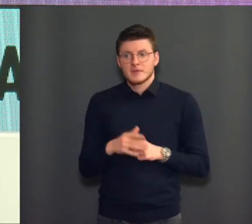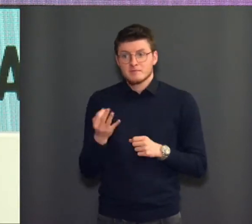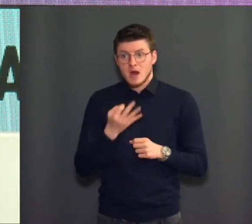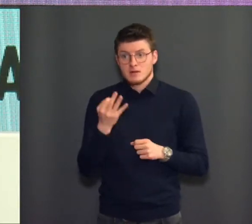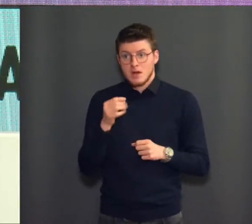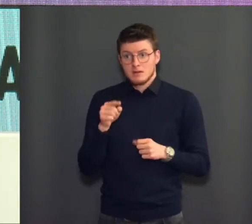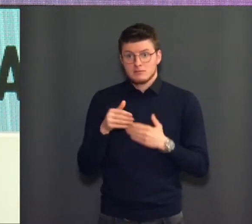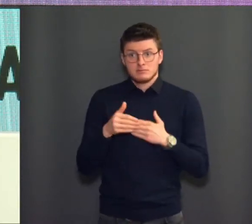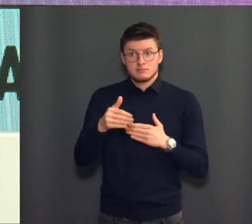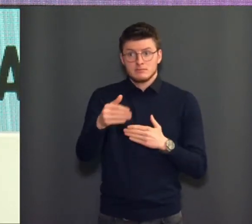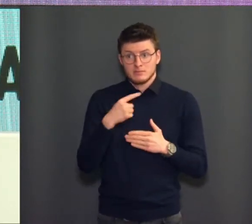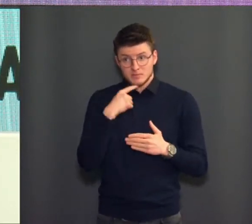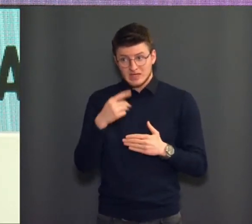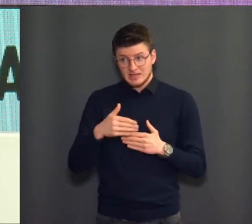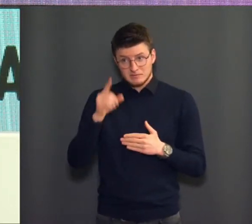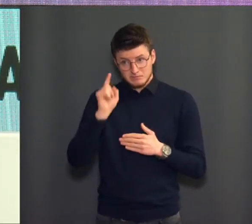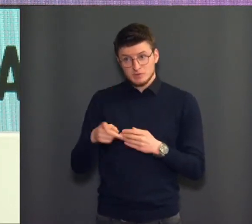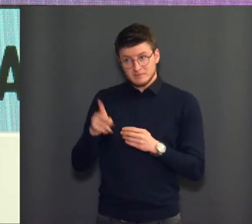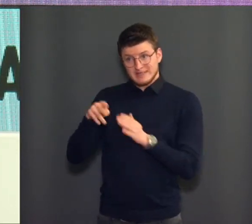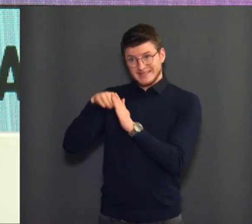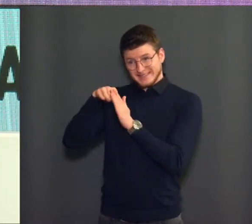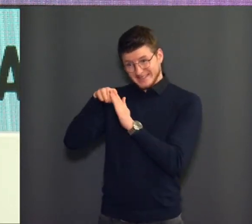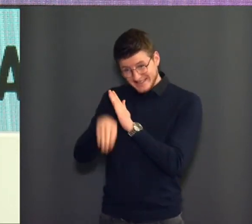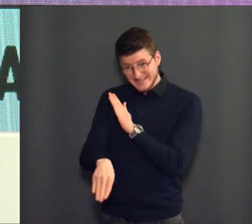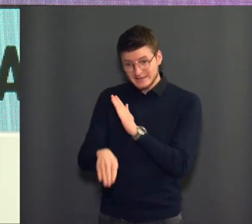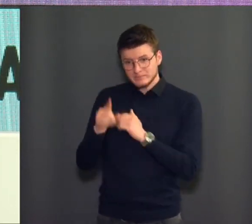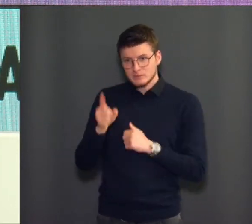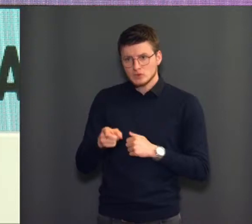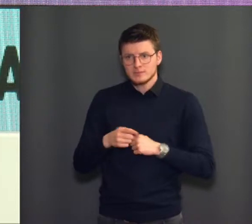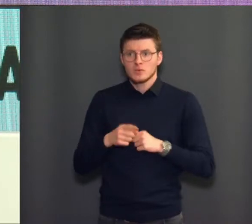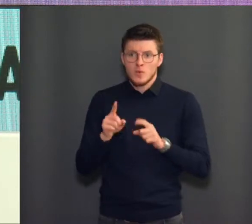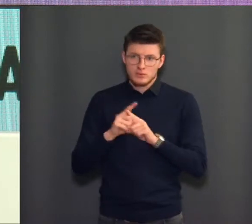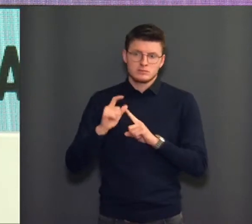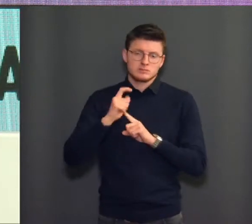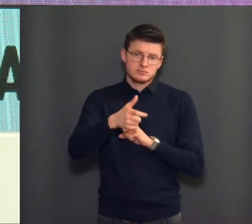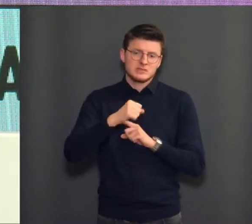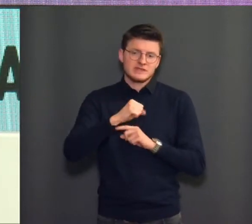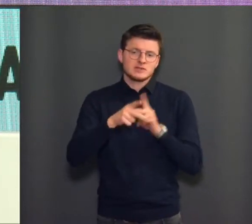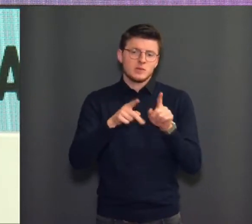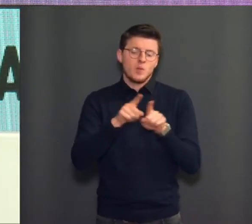Dat zal absoluut noodzakelijk zijn om intensieve zorgen te ontlasten.